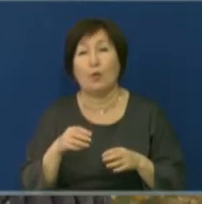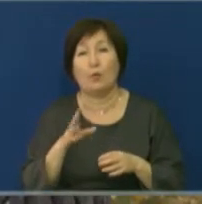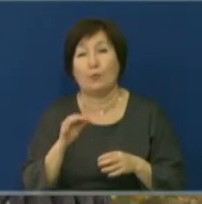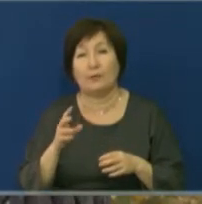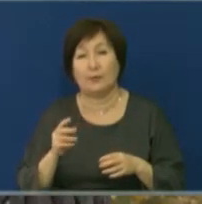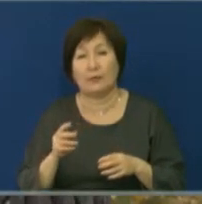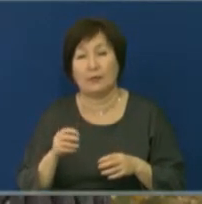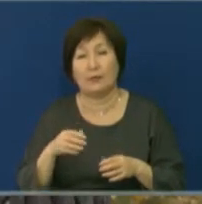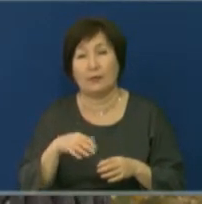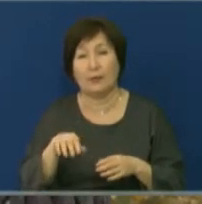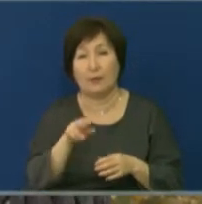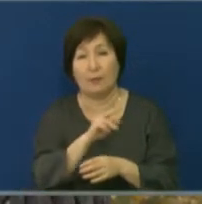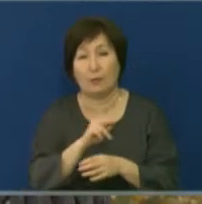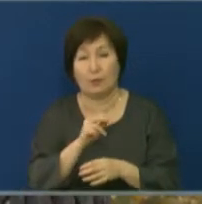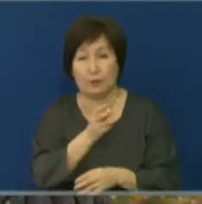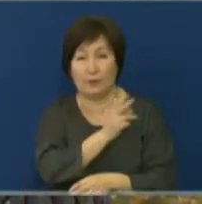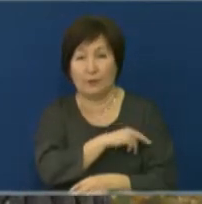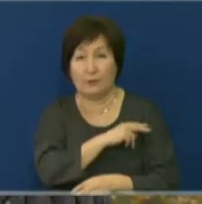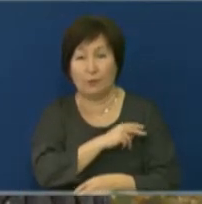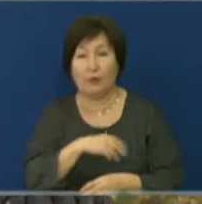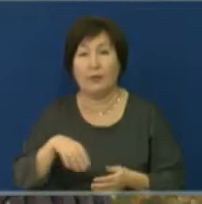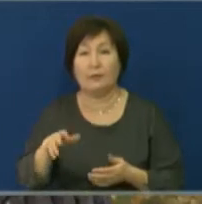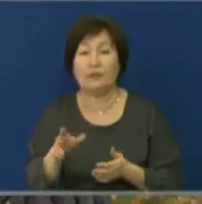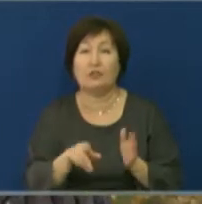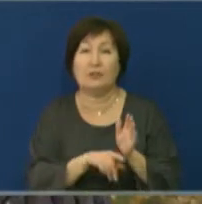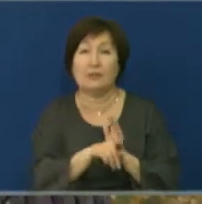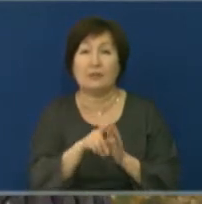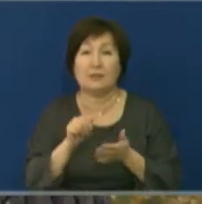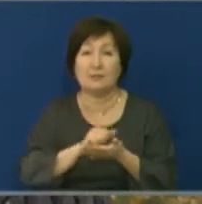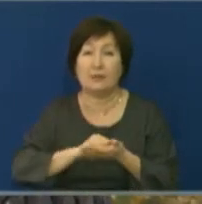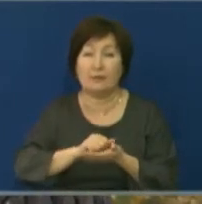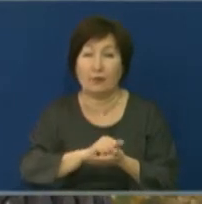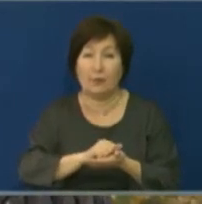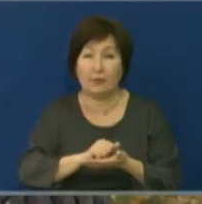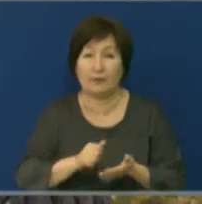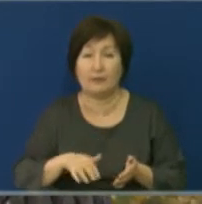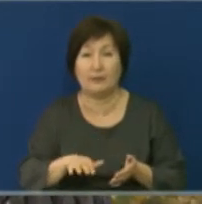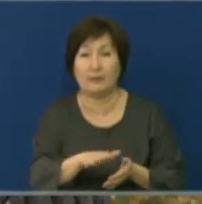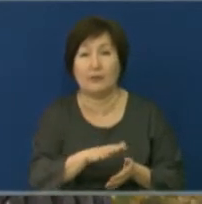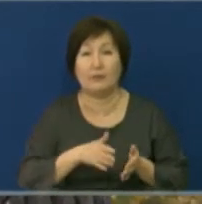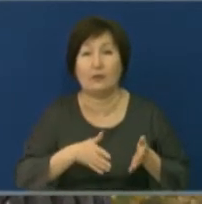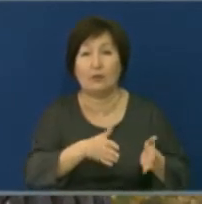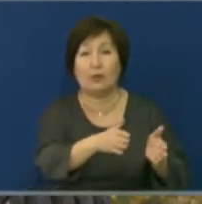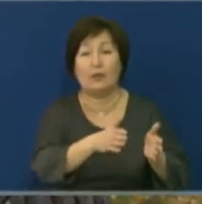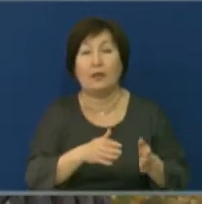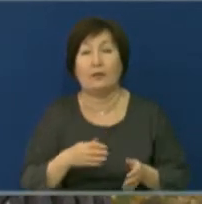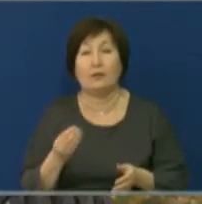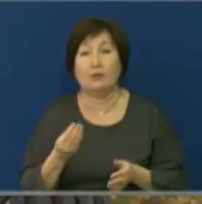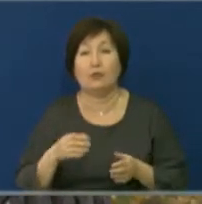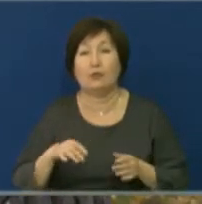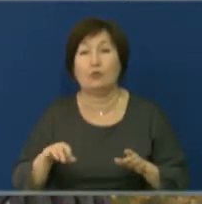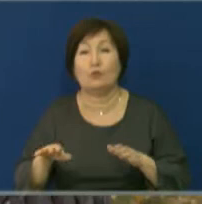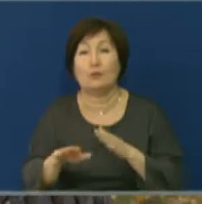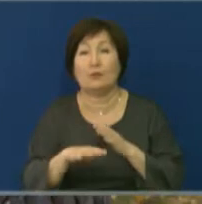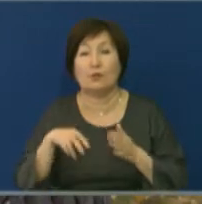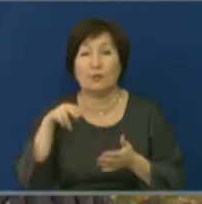территории. Это начиная с асфальтового покрытия до установки детской площадки. Это асфальтовое покрытие, установка